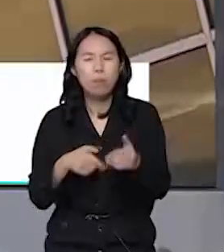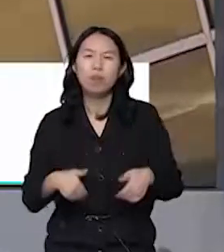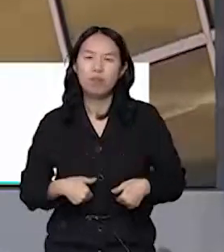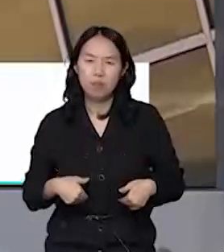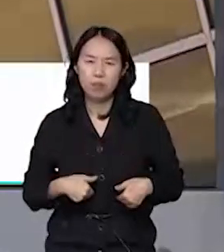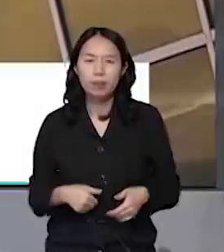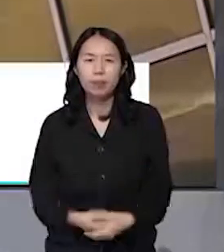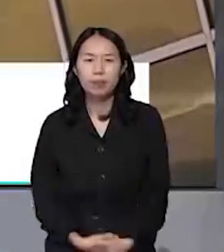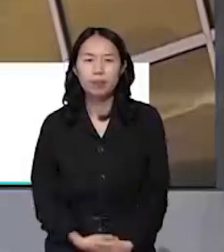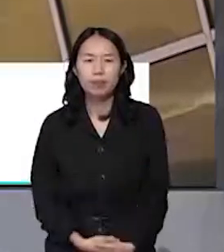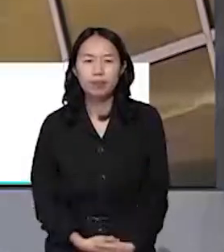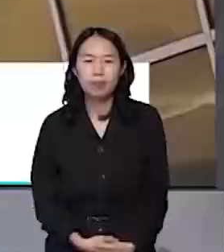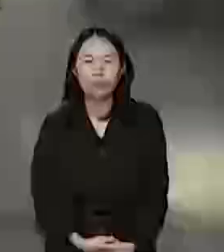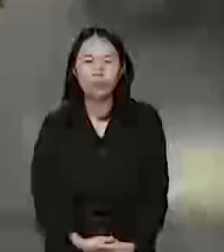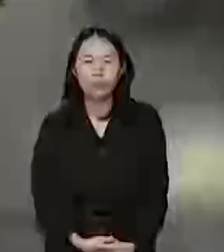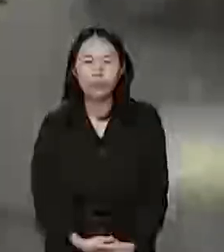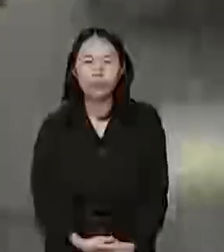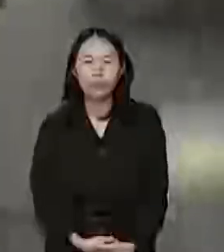보도입니다.